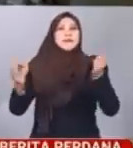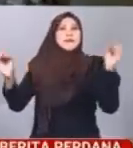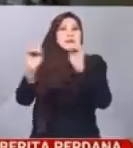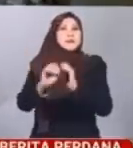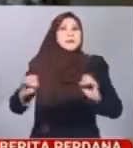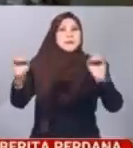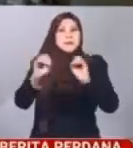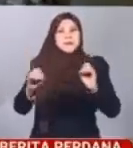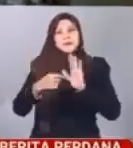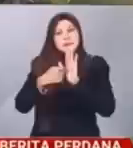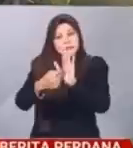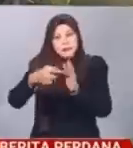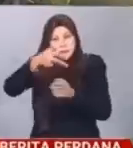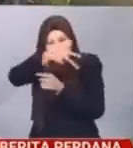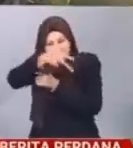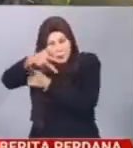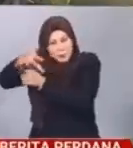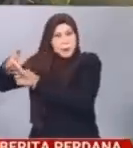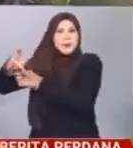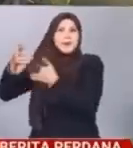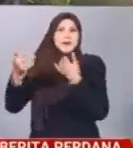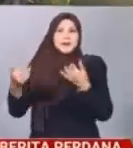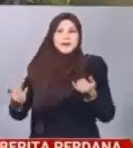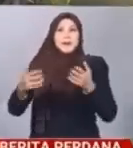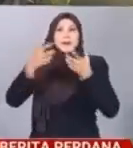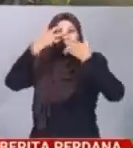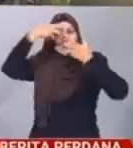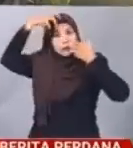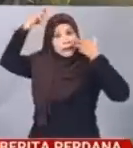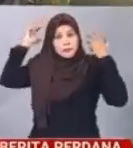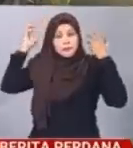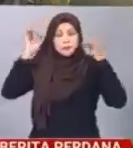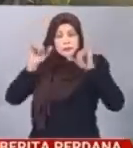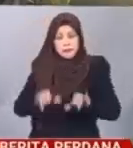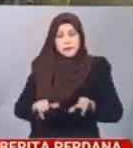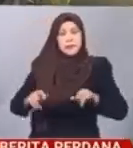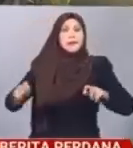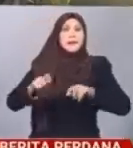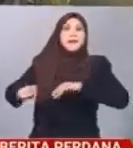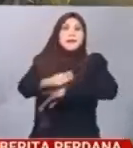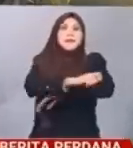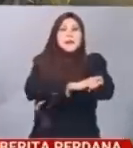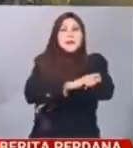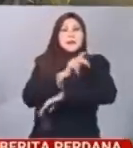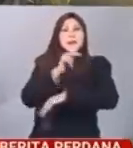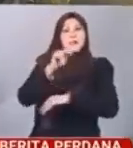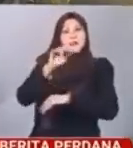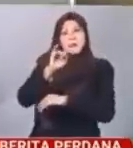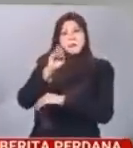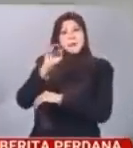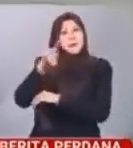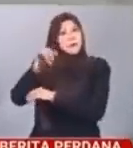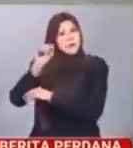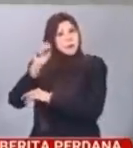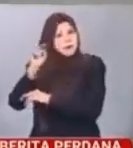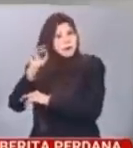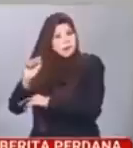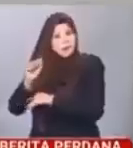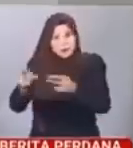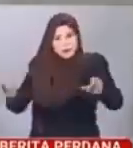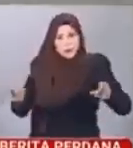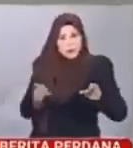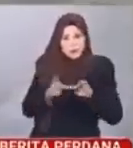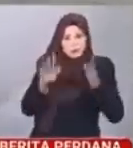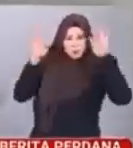dirakam dan dikongsikan di Twitter. Singa berkenaan biasanya tinggal di Taman Kontak Kempiana, iaitu kawasan yang tidak